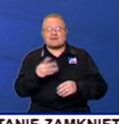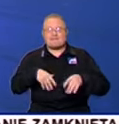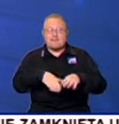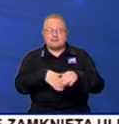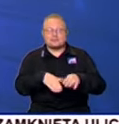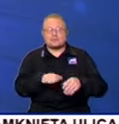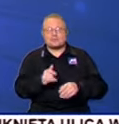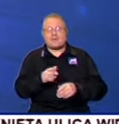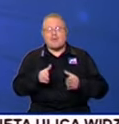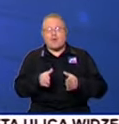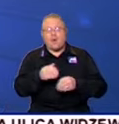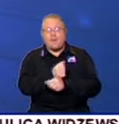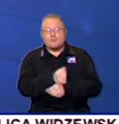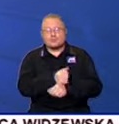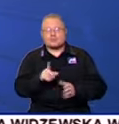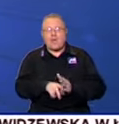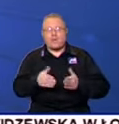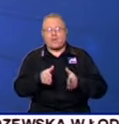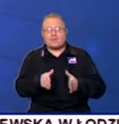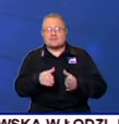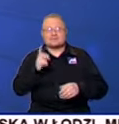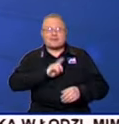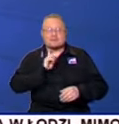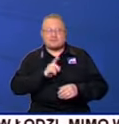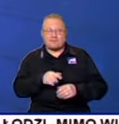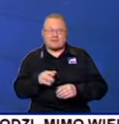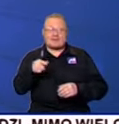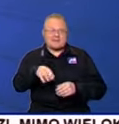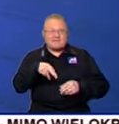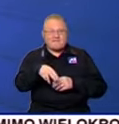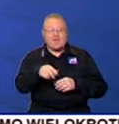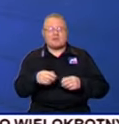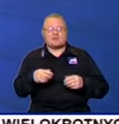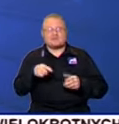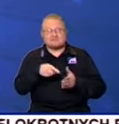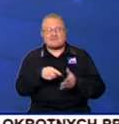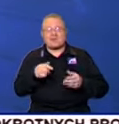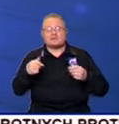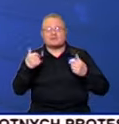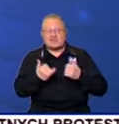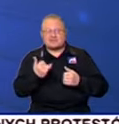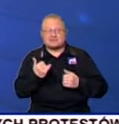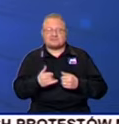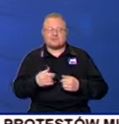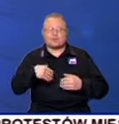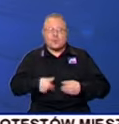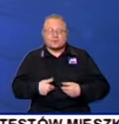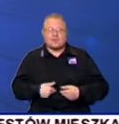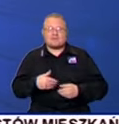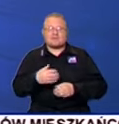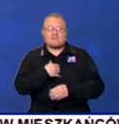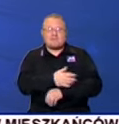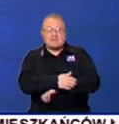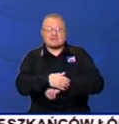na Przemysłowej. Trafiały do niego dzieci w różnym wieku, zmuszane do niewolniczej pracy, bite, głodzone, umierały z wycieńczenia.